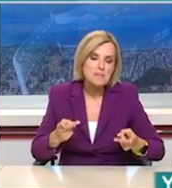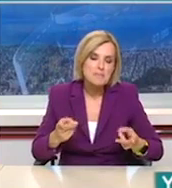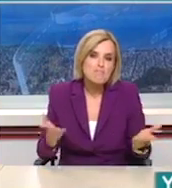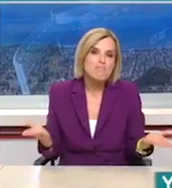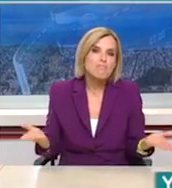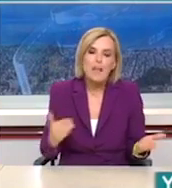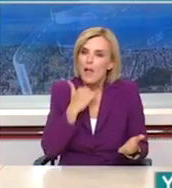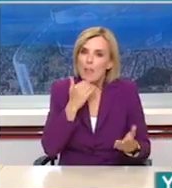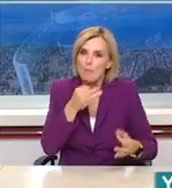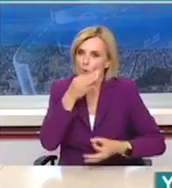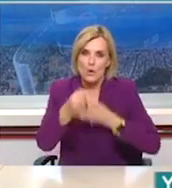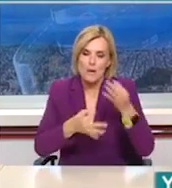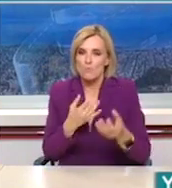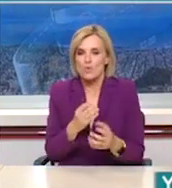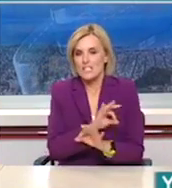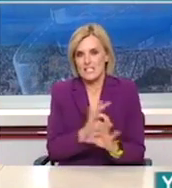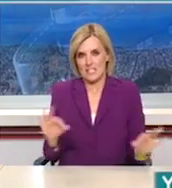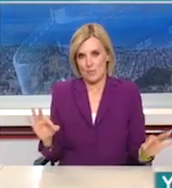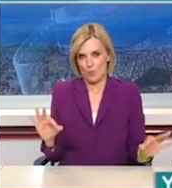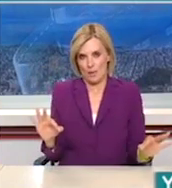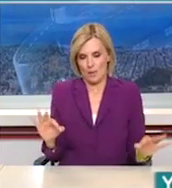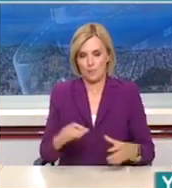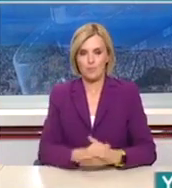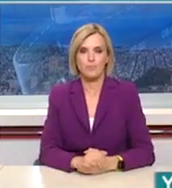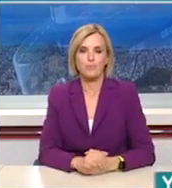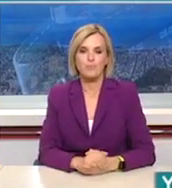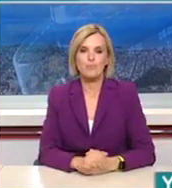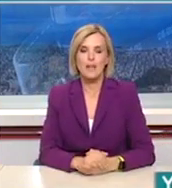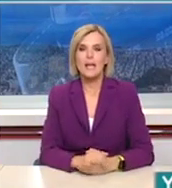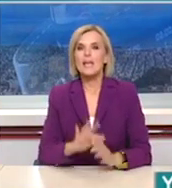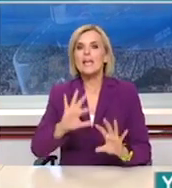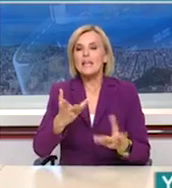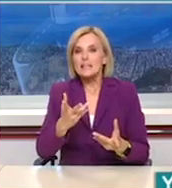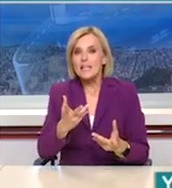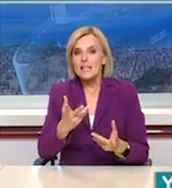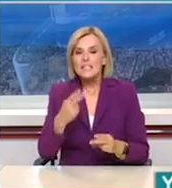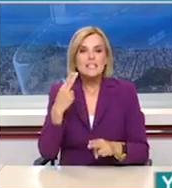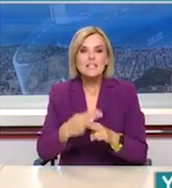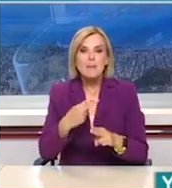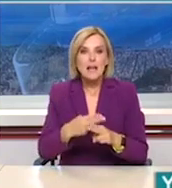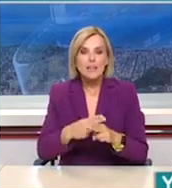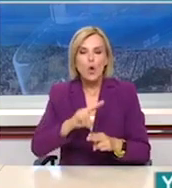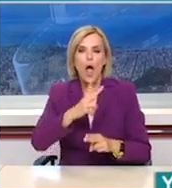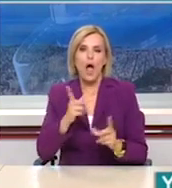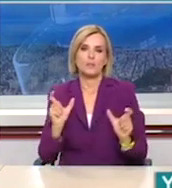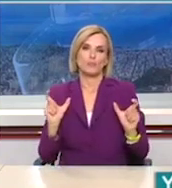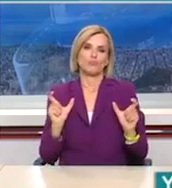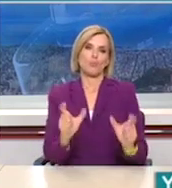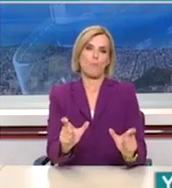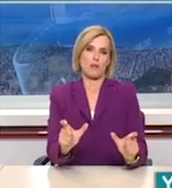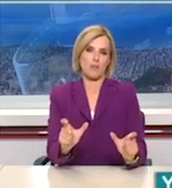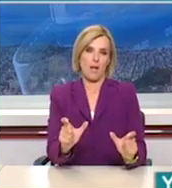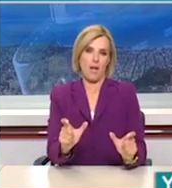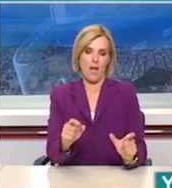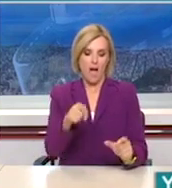Άρα δεν μπορούμε να είμαστε σίγουροι. Τι μας δίνει αυτή την παραπάνω επιστημονική σιγουριά? Τα αντισώματα. Με τα αντισώματα βλέπουμε ότι αυτό